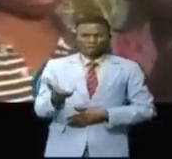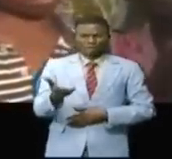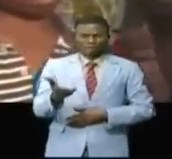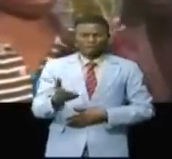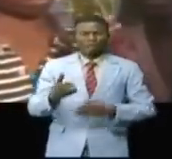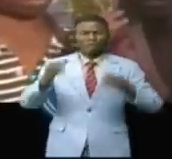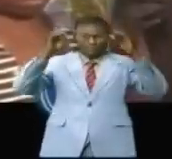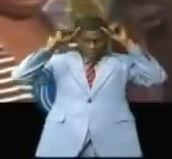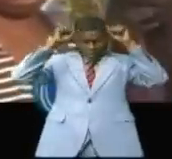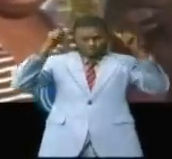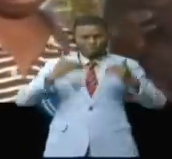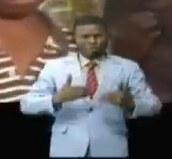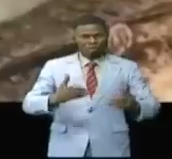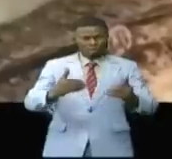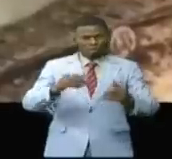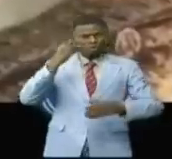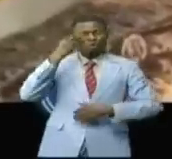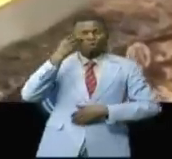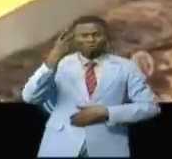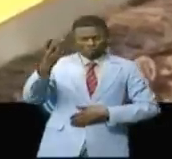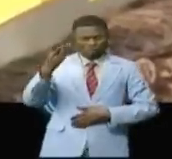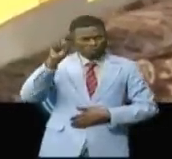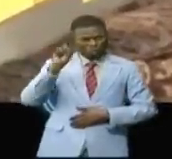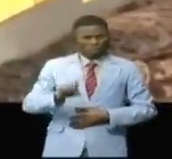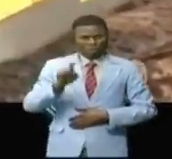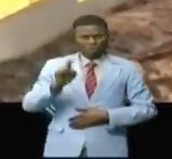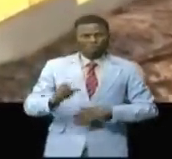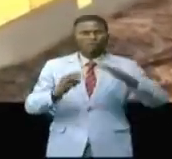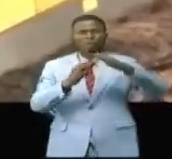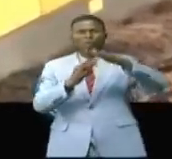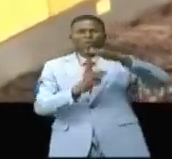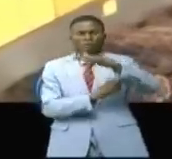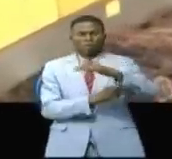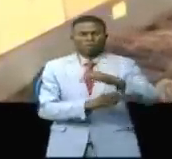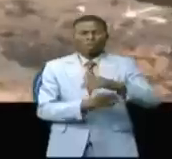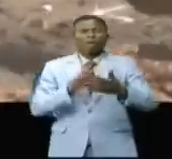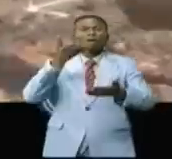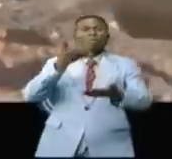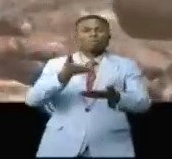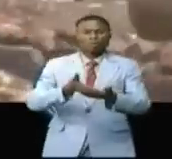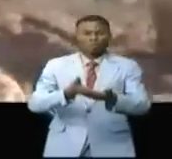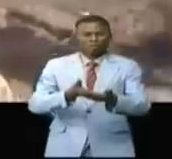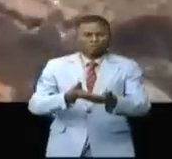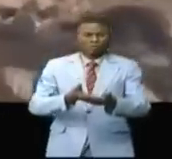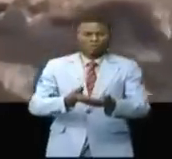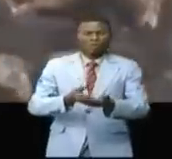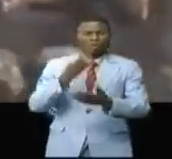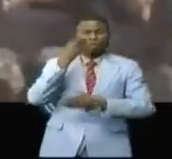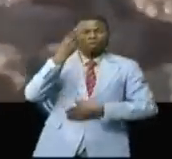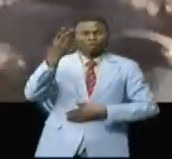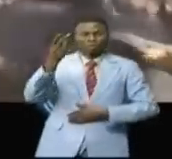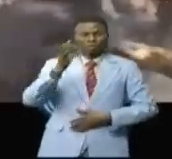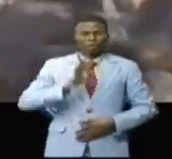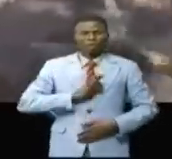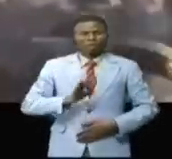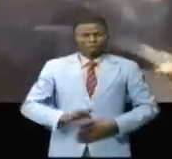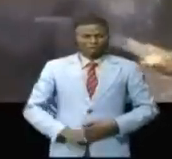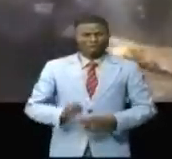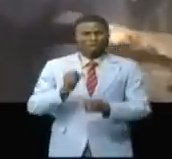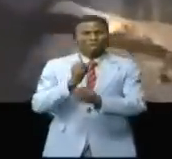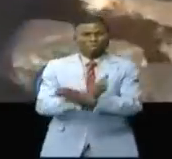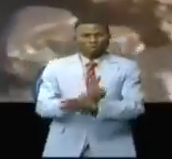chef de l'état poursuit avec sa vision du futur pont qu'à son ami est une preuve de plus de la matérialisation de la vision du président de la république